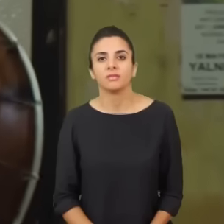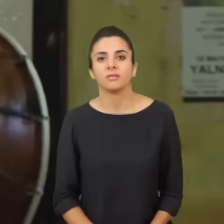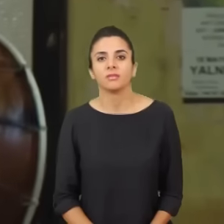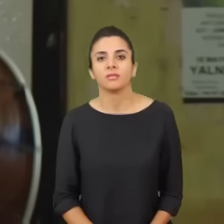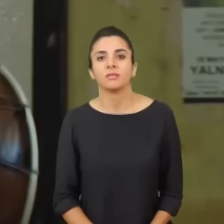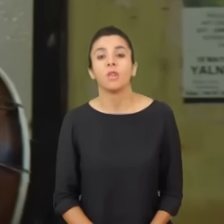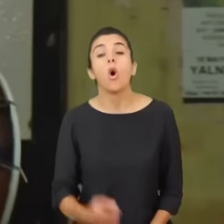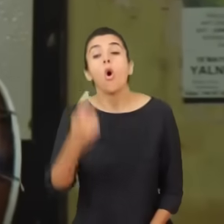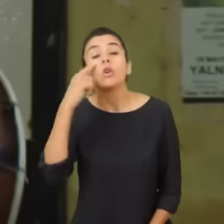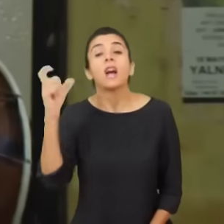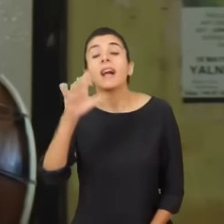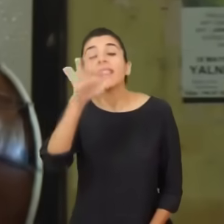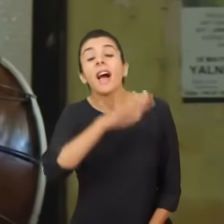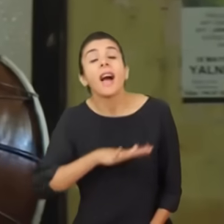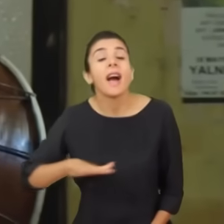Göz aydın hepimize.